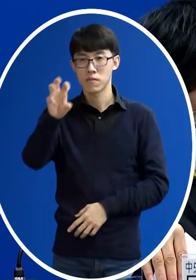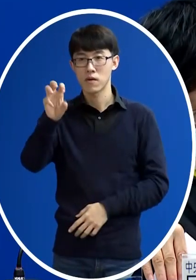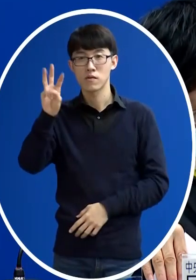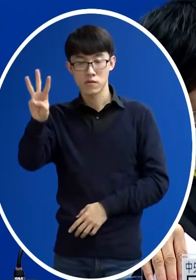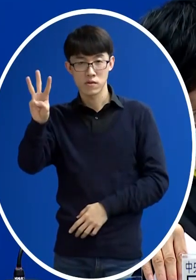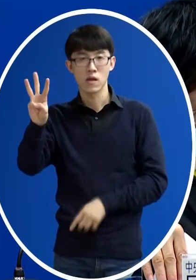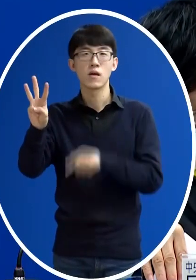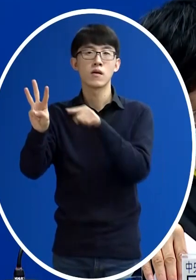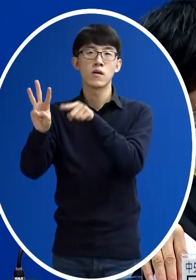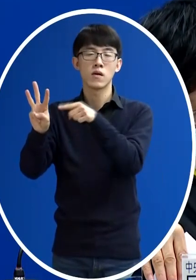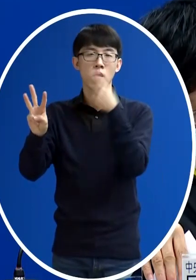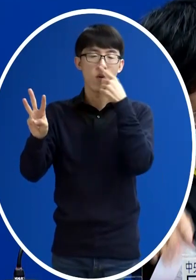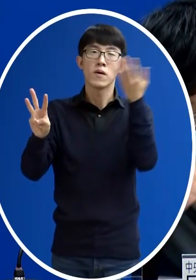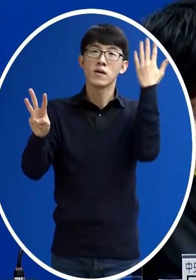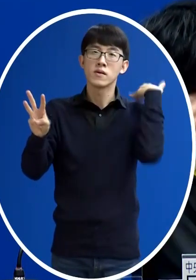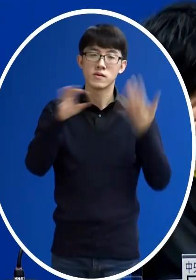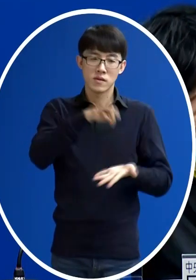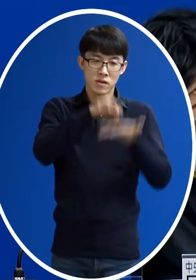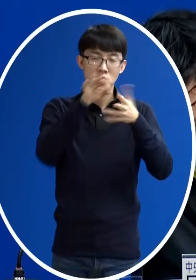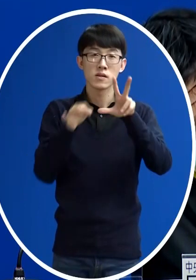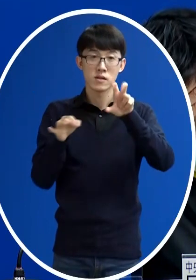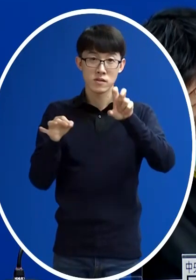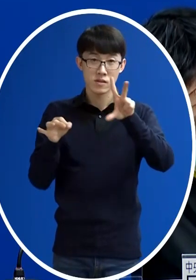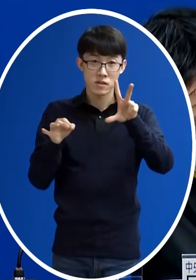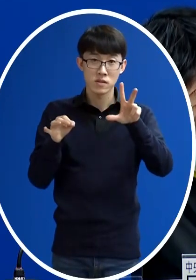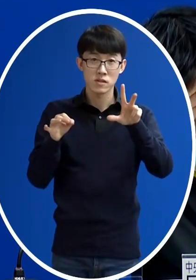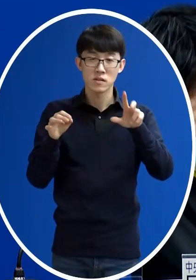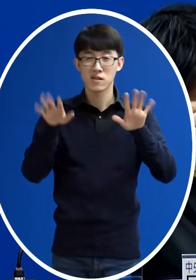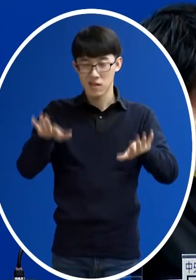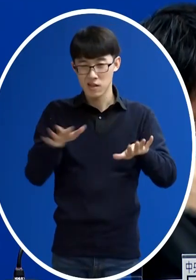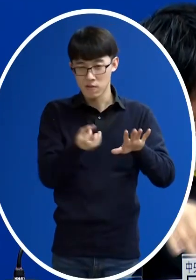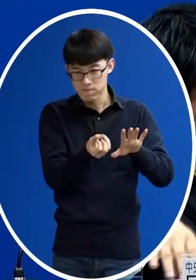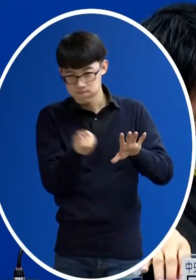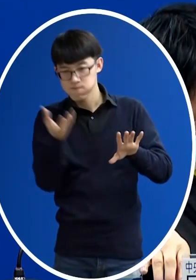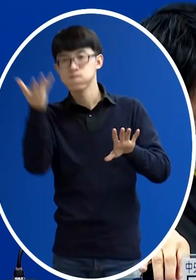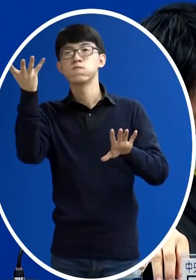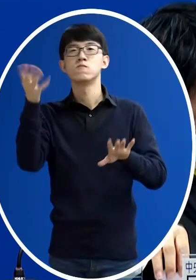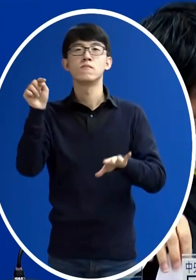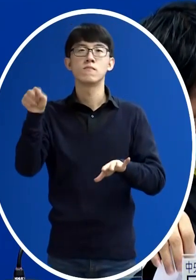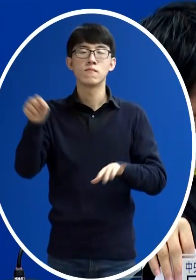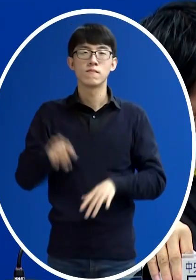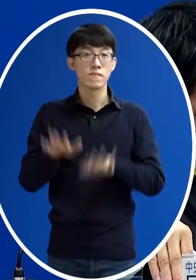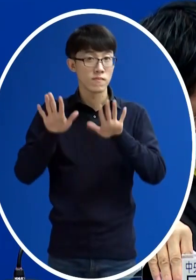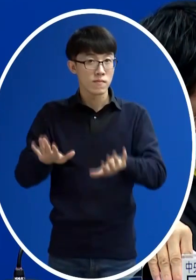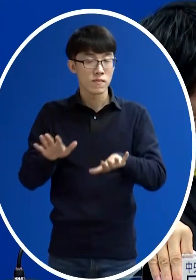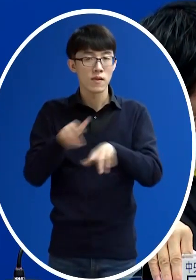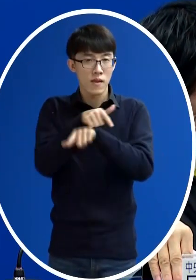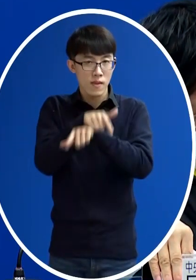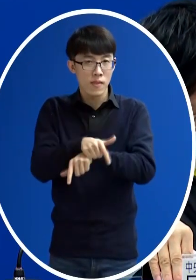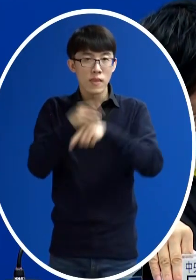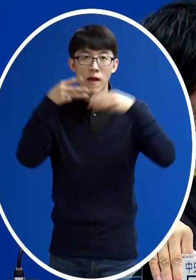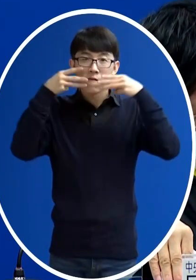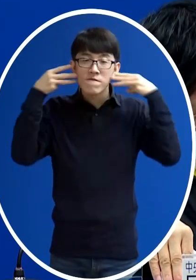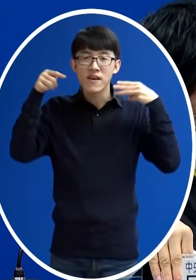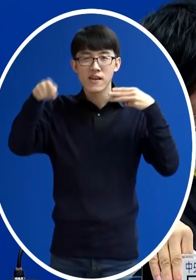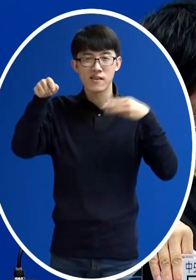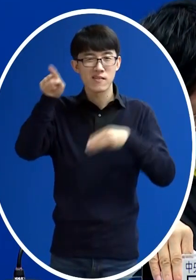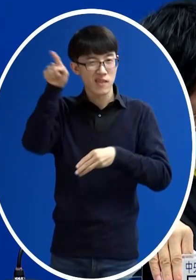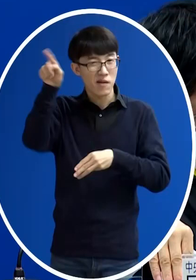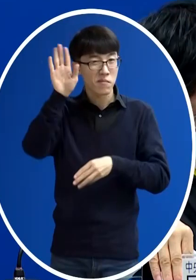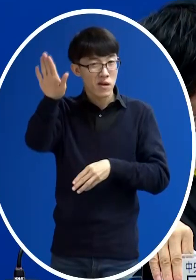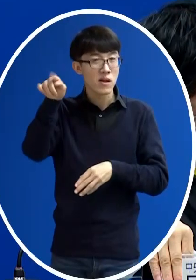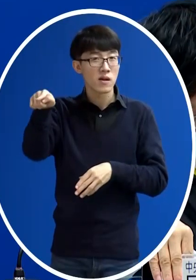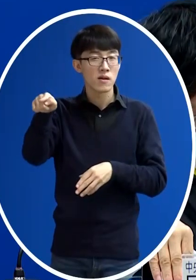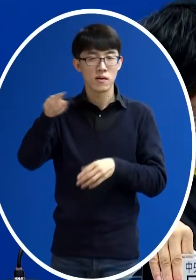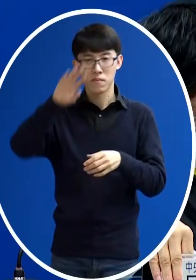先前所讲的这个77例又已经增加了不少。所以现在来讲，在南非应该是一个 Omicron 为主的一